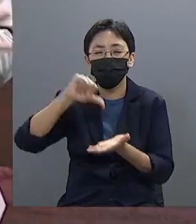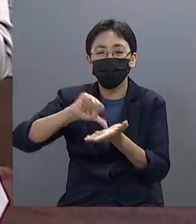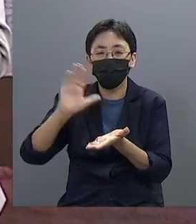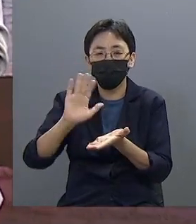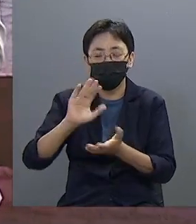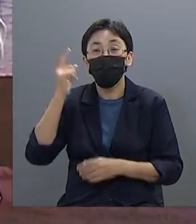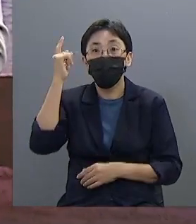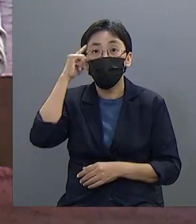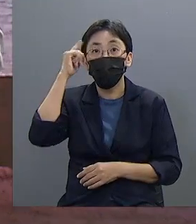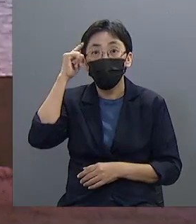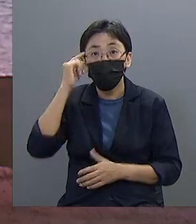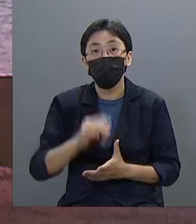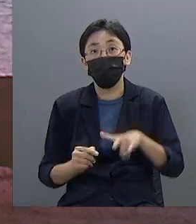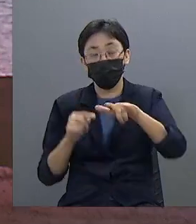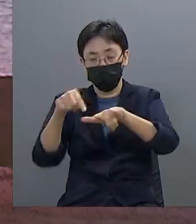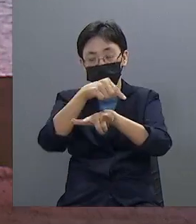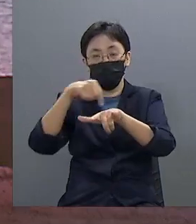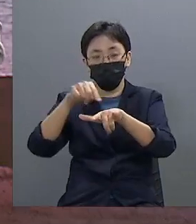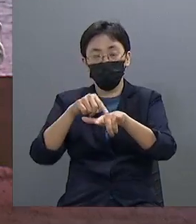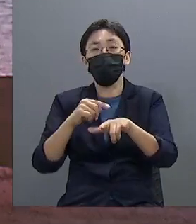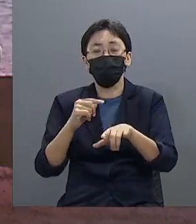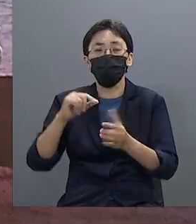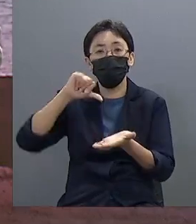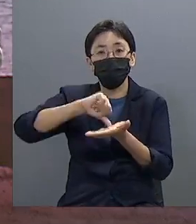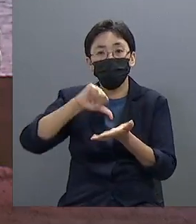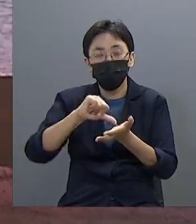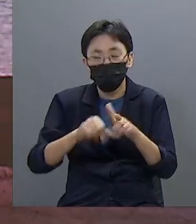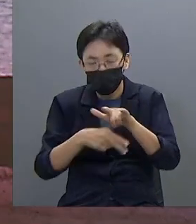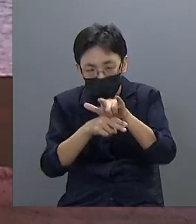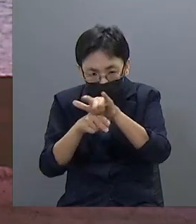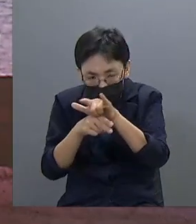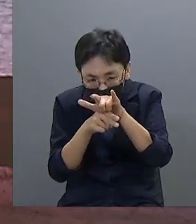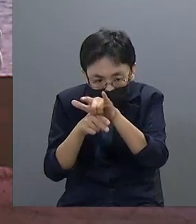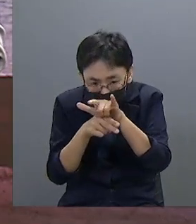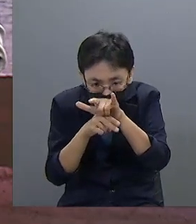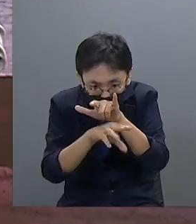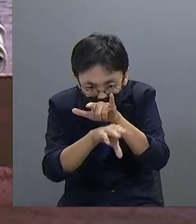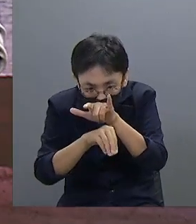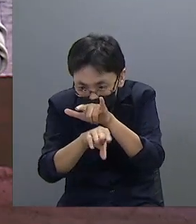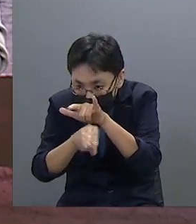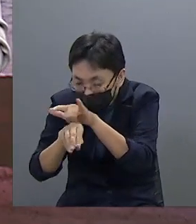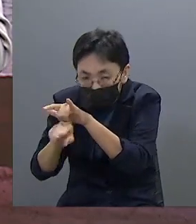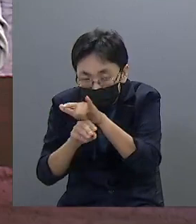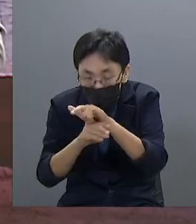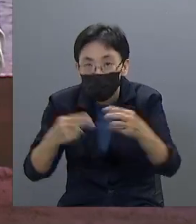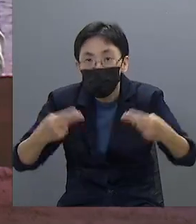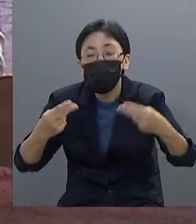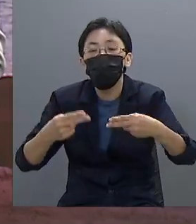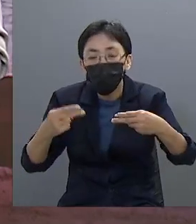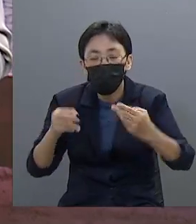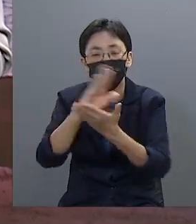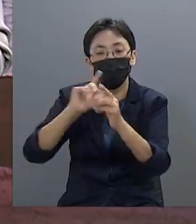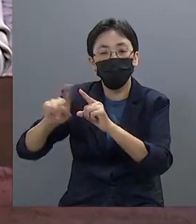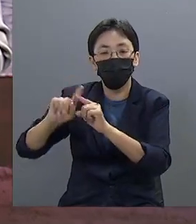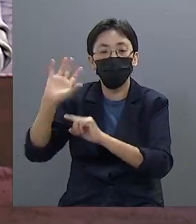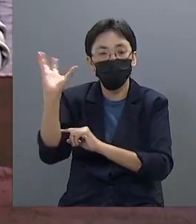านเนี่ยมีส่วนในการสู้รบแล้วก็สอดแนมในสงครามความขัดแย้งที่เกิดขึ้นในหลายประเทศทั่วโลกนะคะและอาจจะรวมถึ